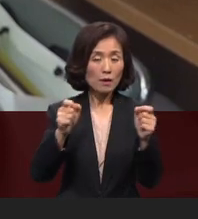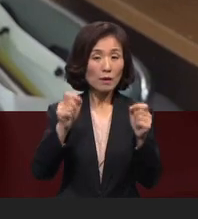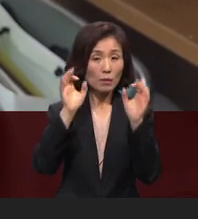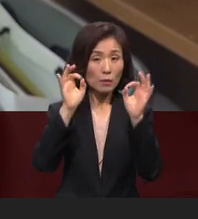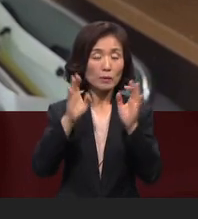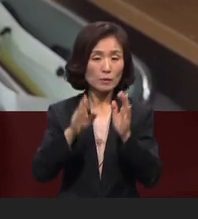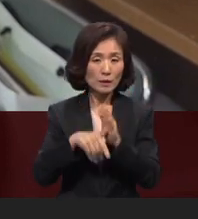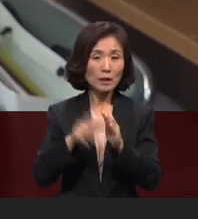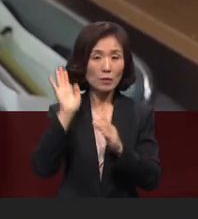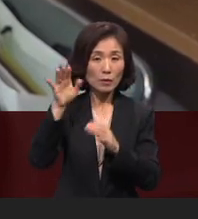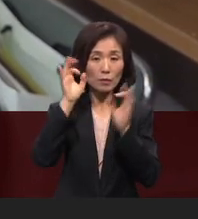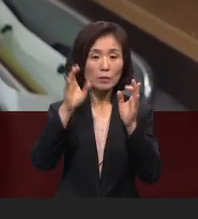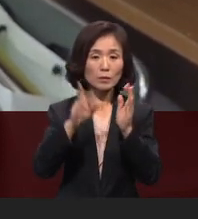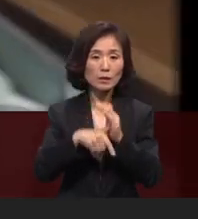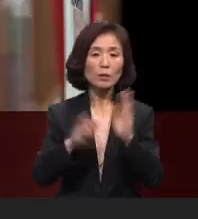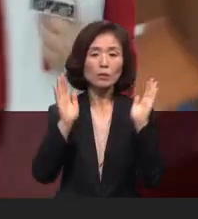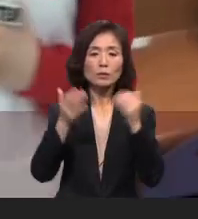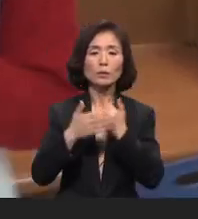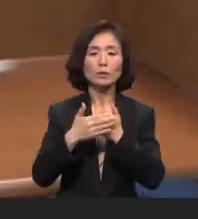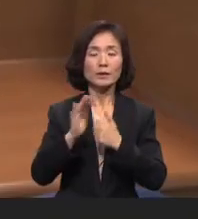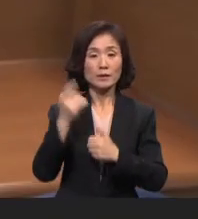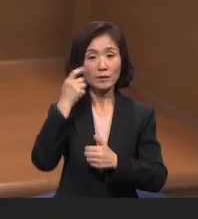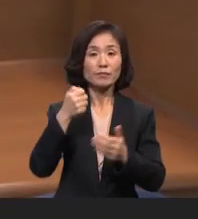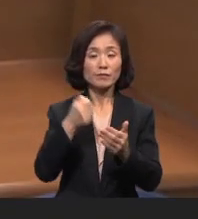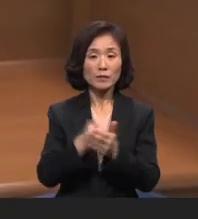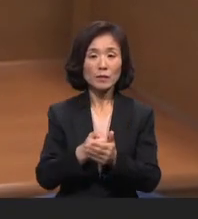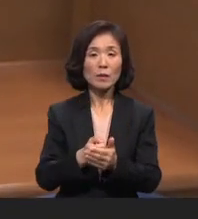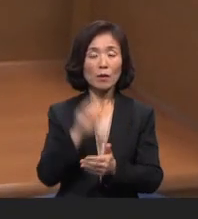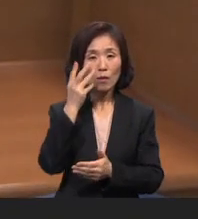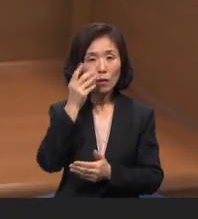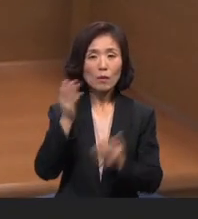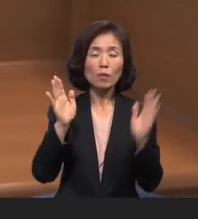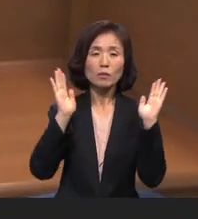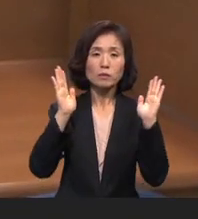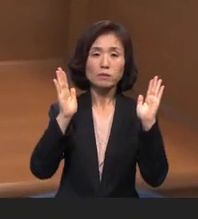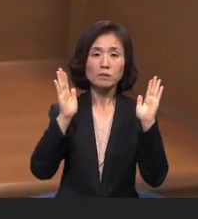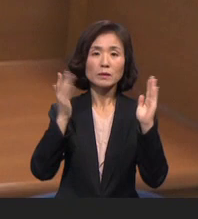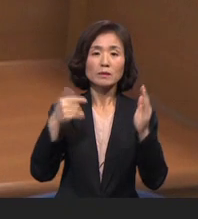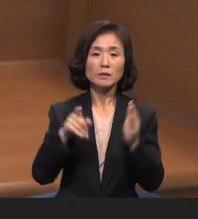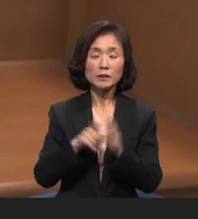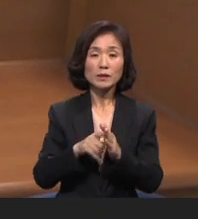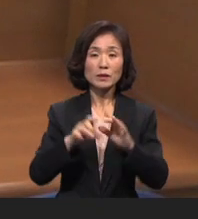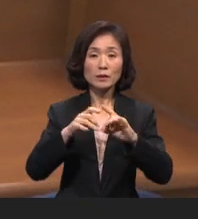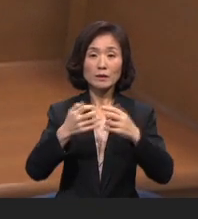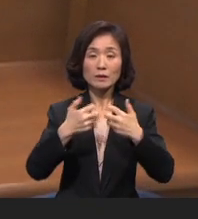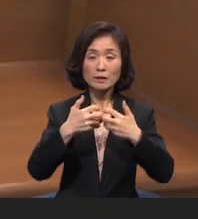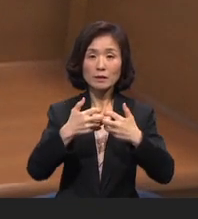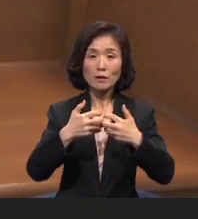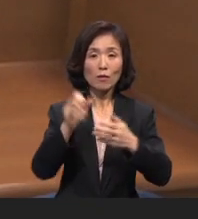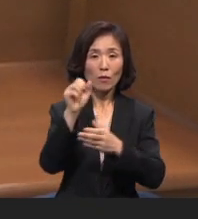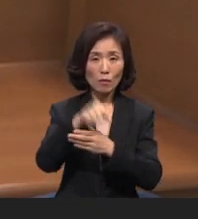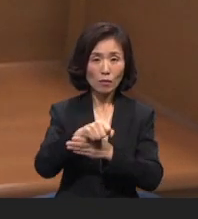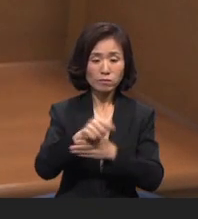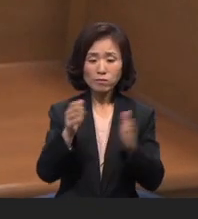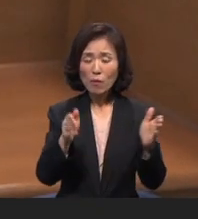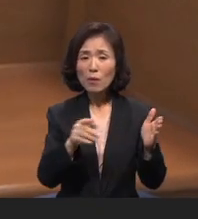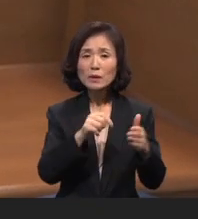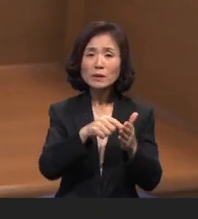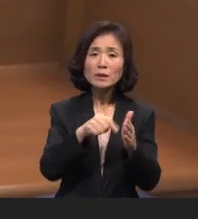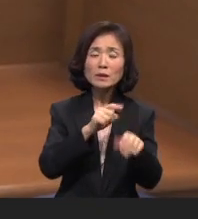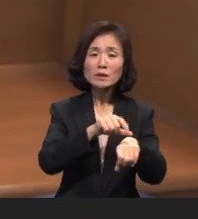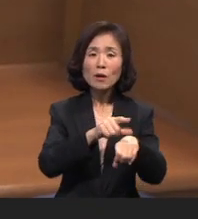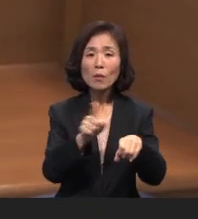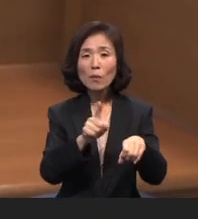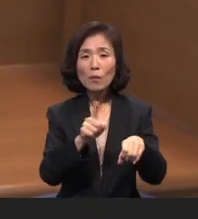저희도 학업에 도움이 된다라고 생각했기 때문에 원활한 학습 활동을 위한 전자기기 허용 범위를 놓고 학생과